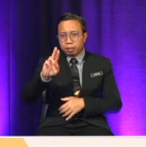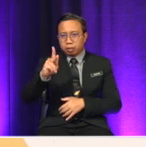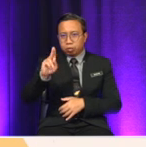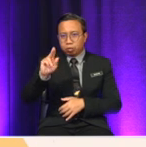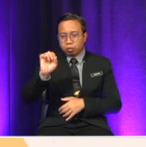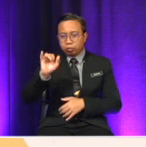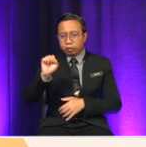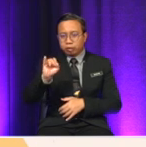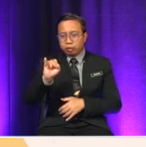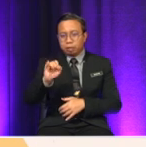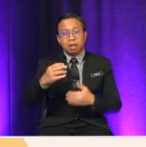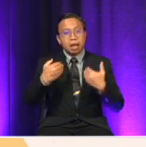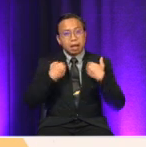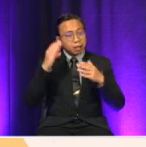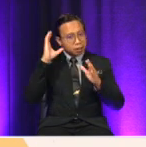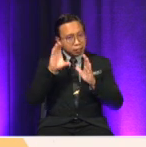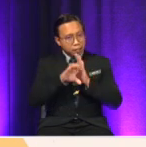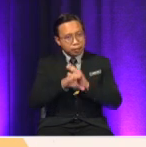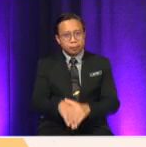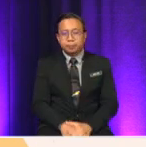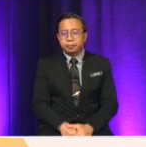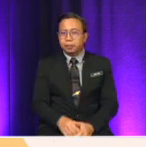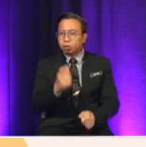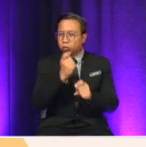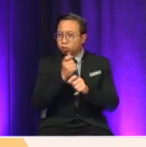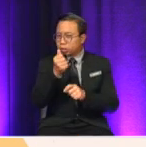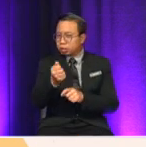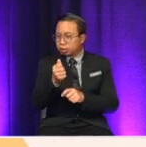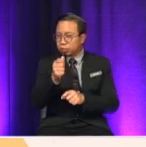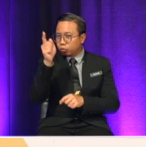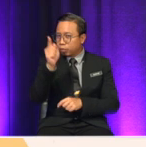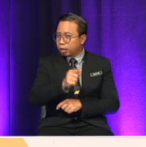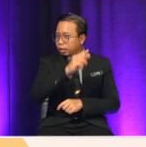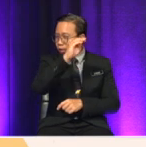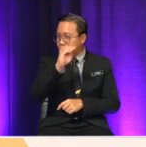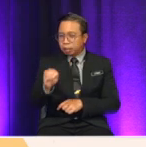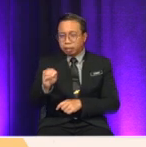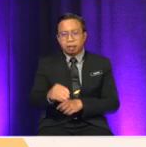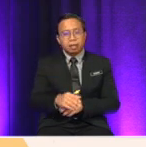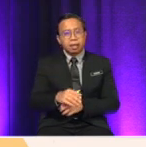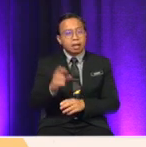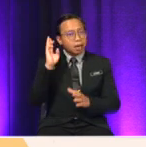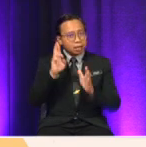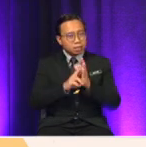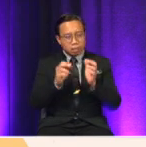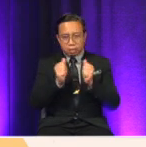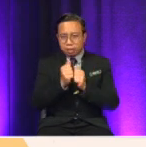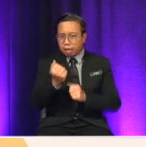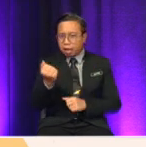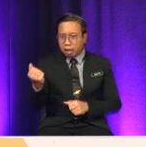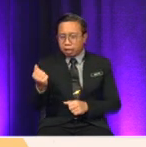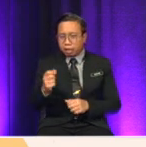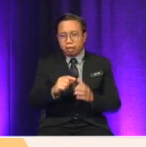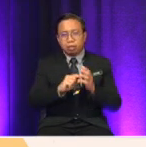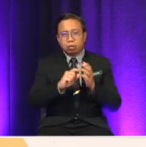ada gambar kat situ. Okey, tugas kamu ialah padankan rajah itu dengan alat muzik yang betul dengan menulis A,